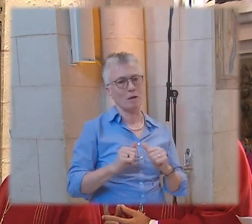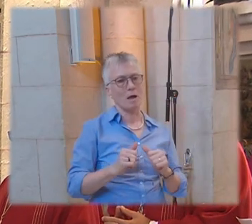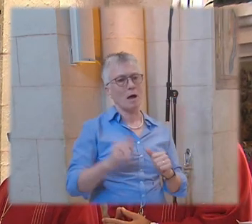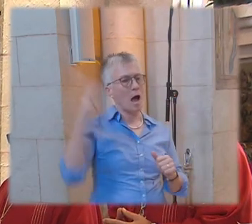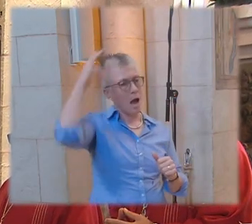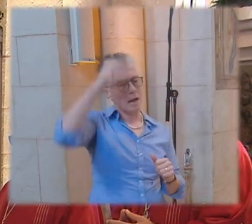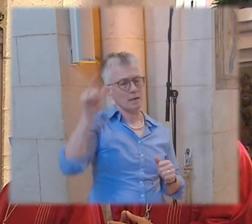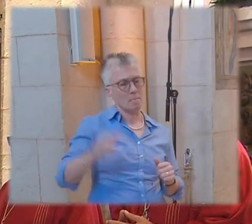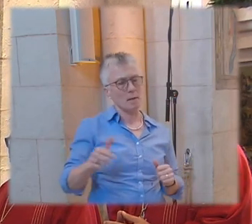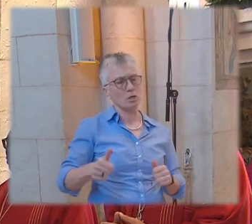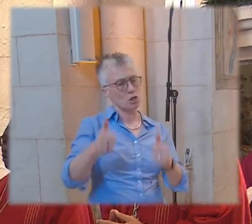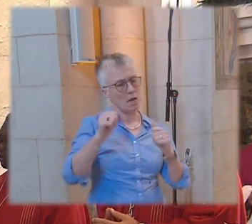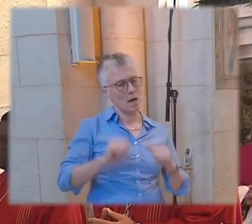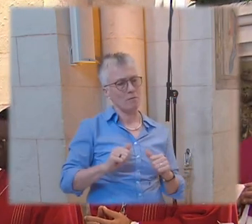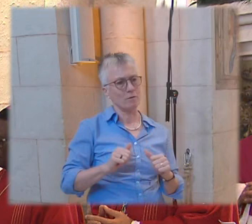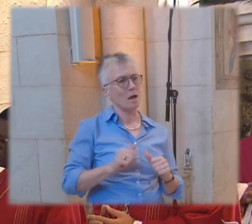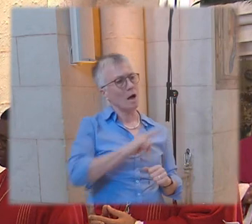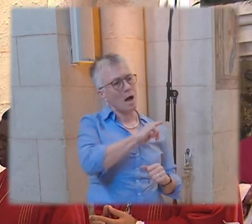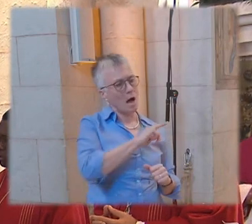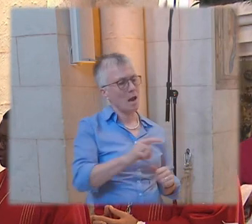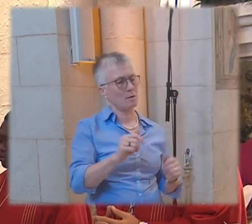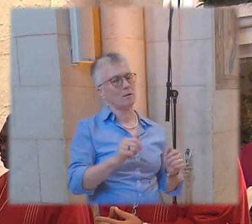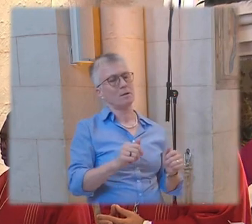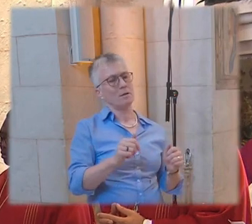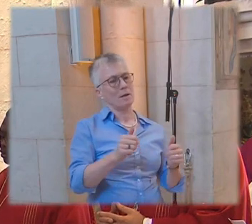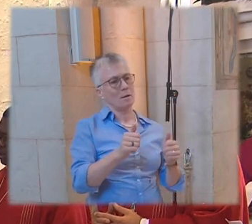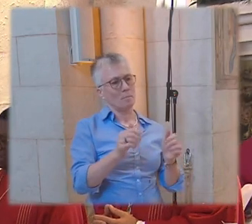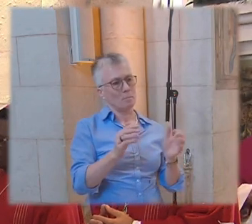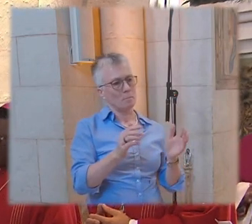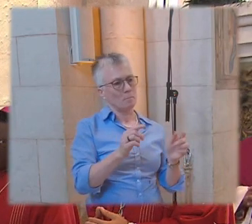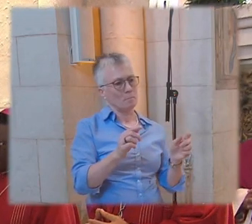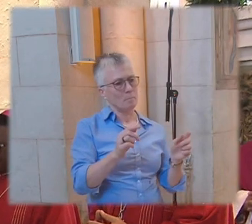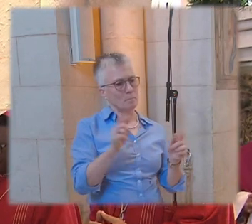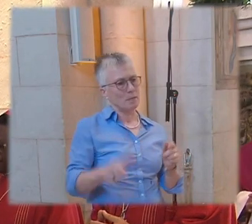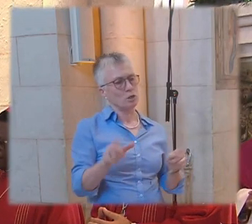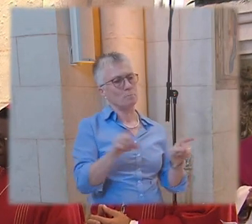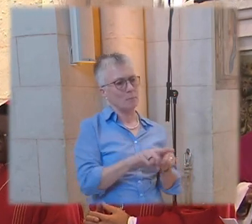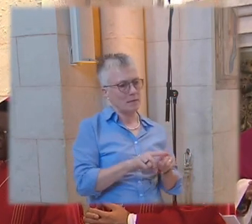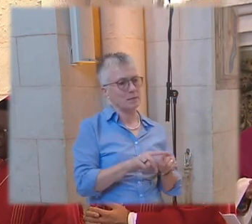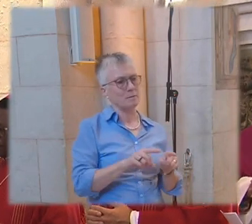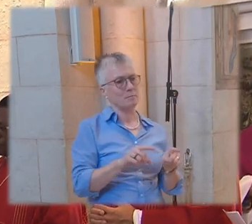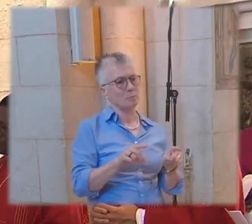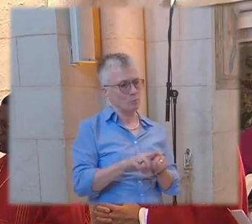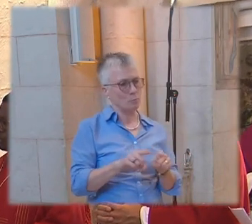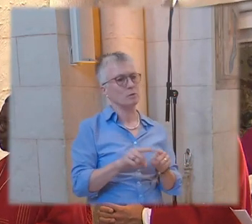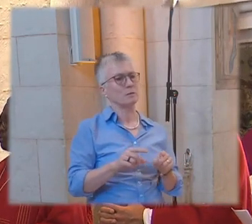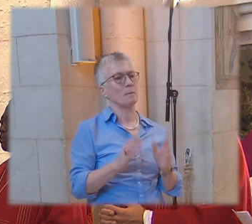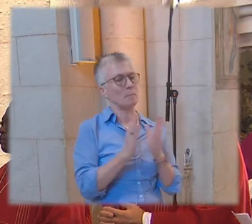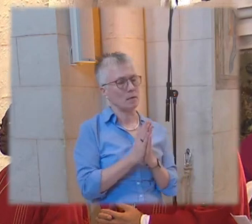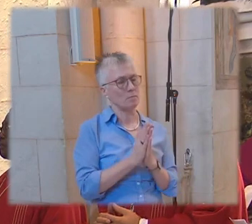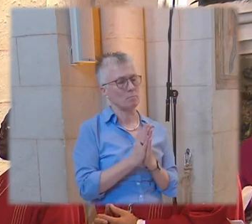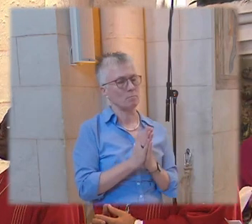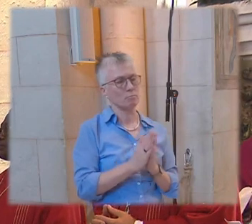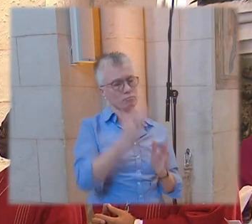Brüder und Schwestern, für mich zu beten bei Gott, unserem Herrn. Nachlass, Vergebung